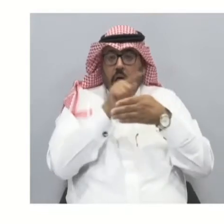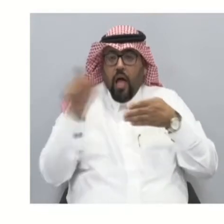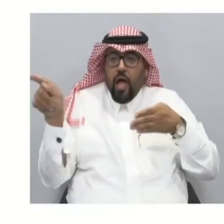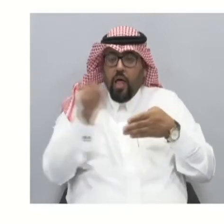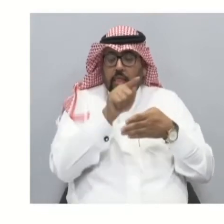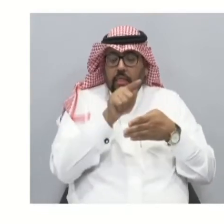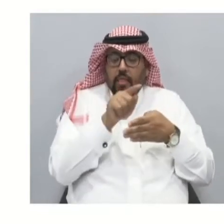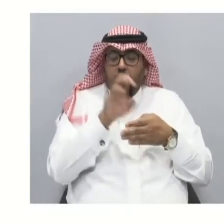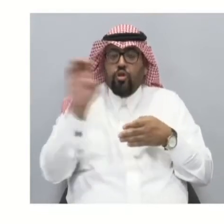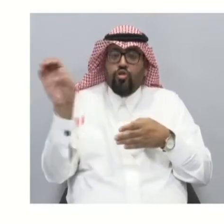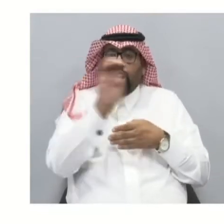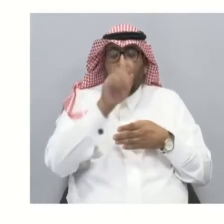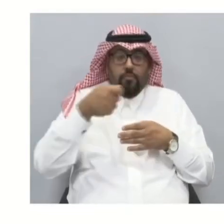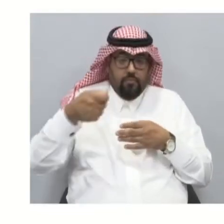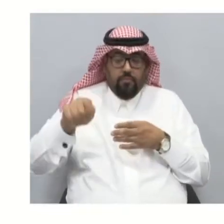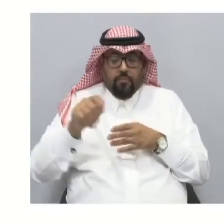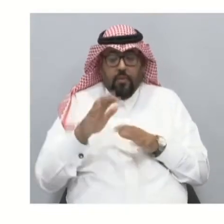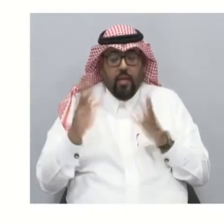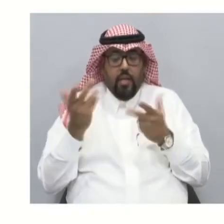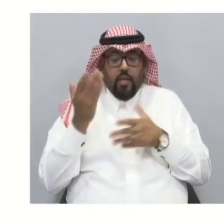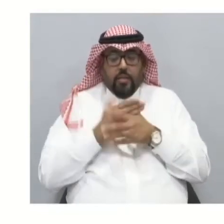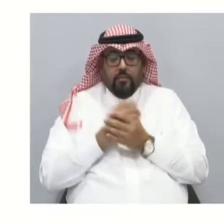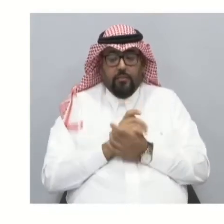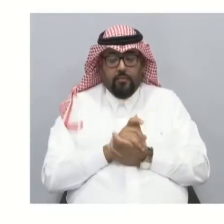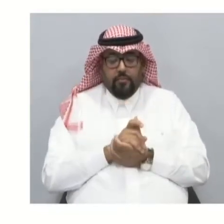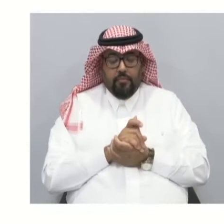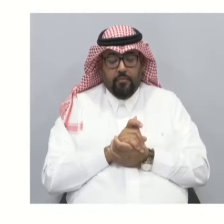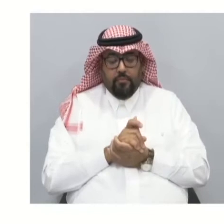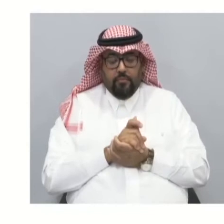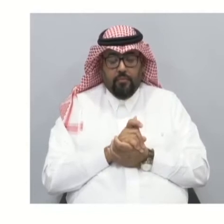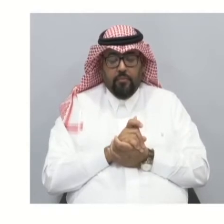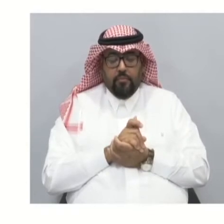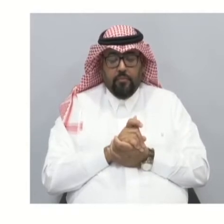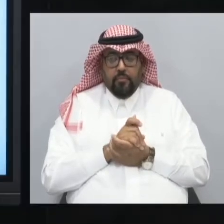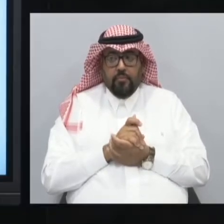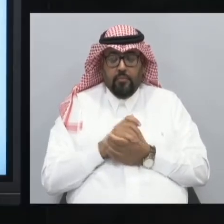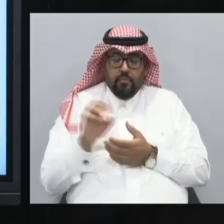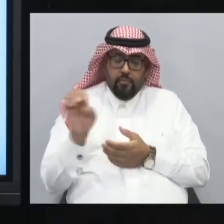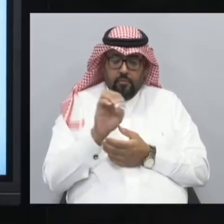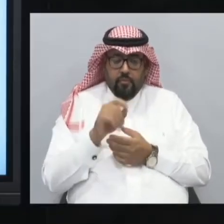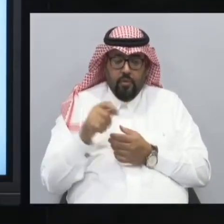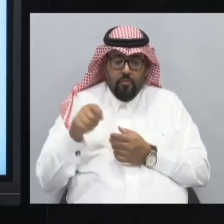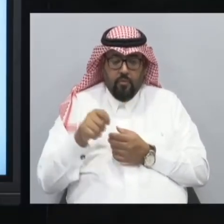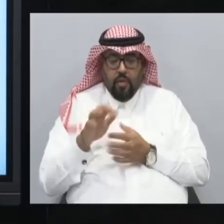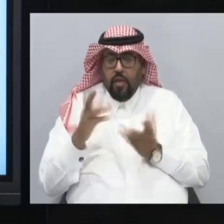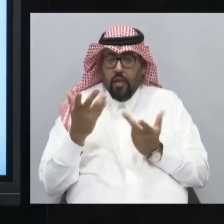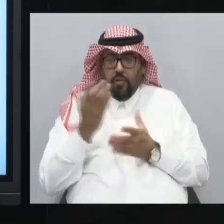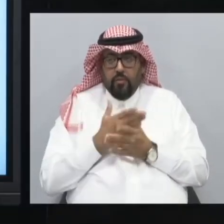المفتاحية. لماذا؟ في بداية المرحلة القراءة المتعمقة تضع خط أنت تحت الجملة المفتاحية.